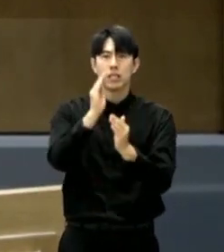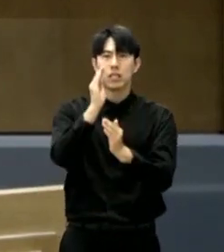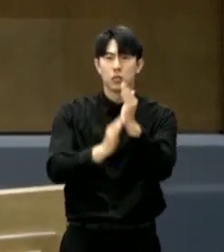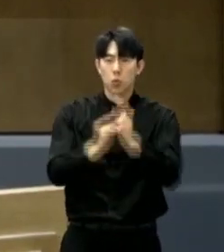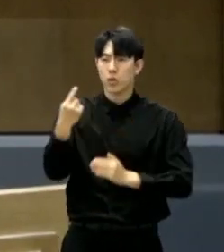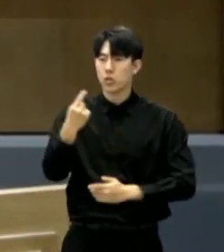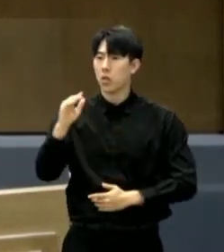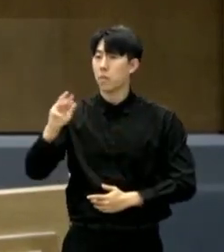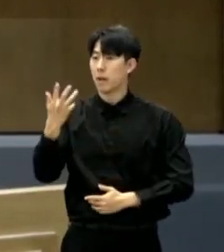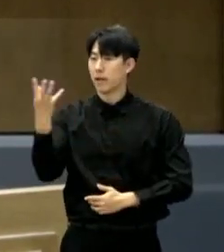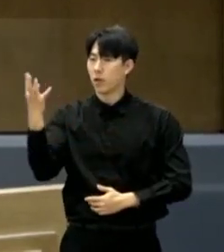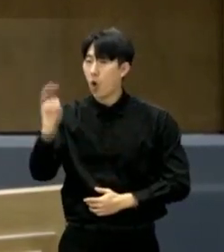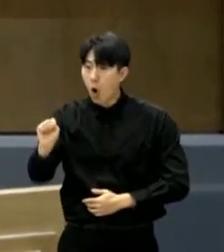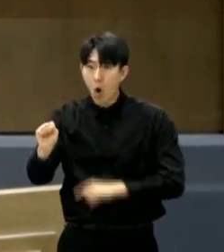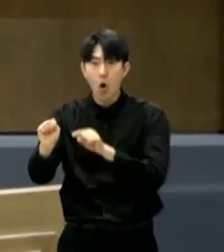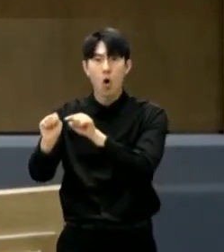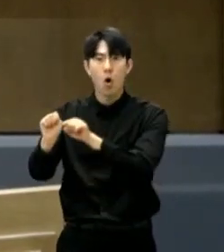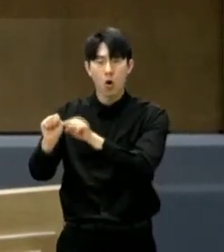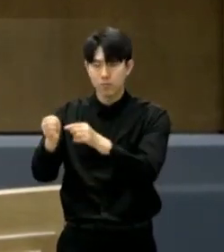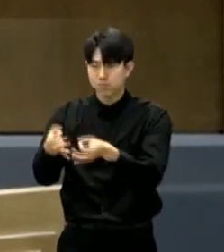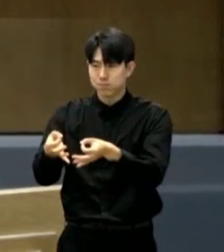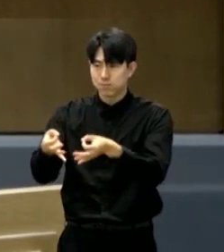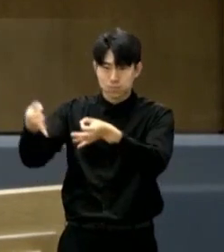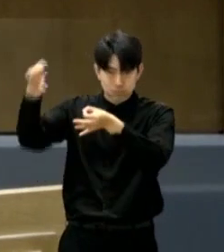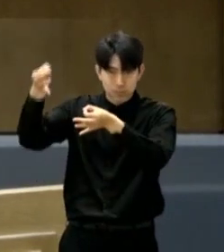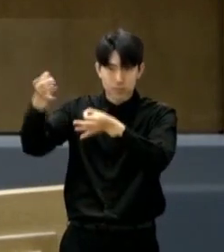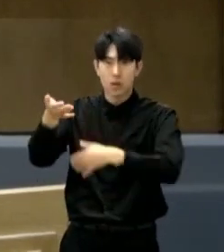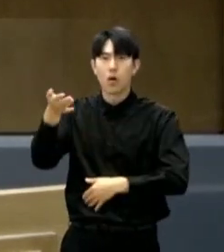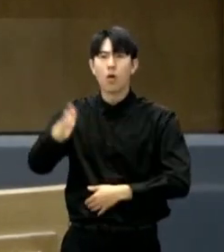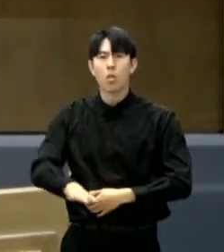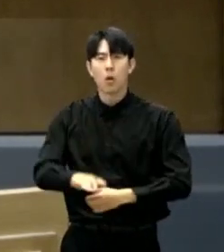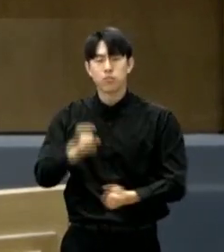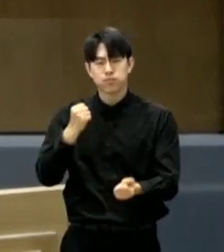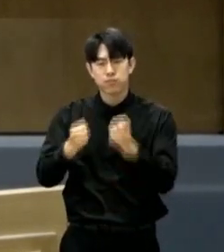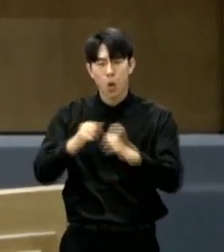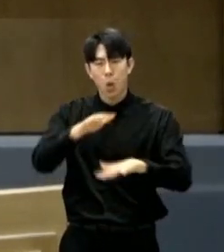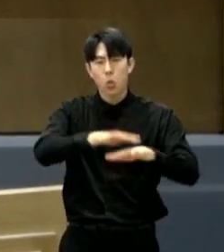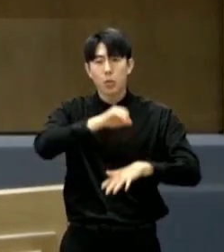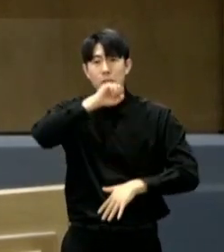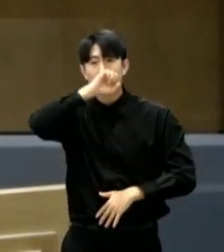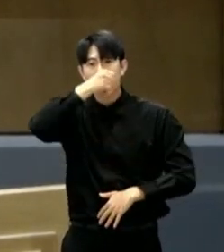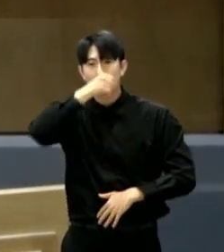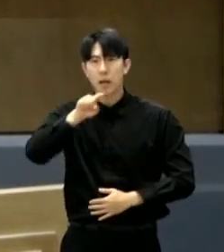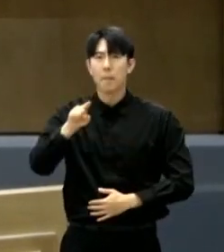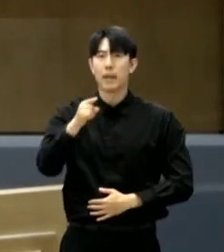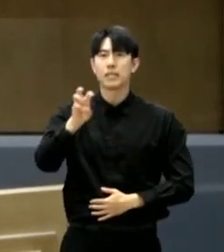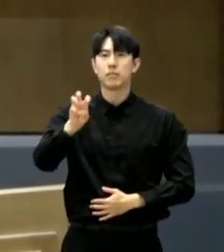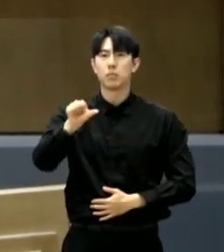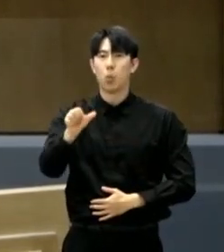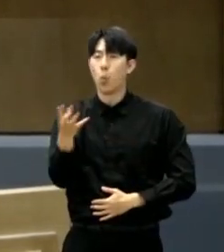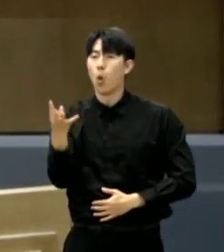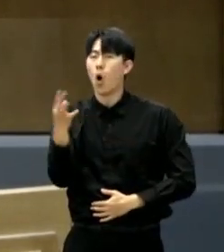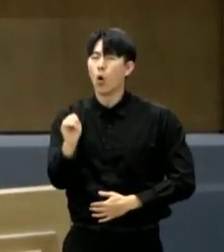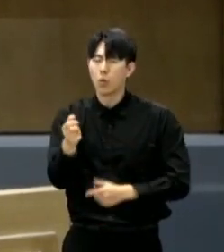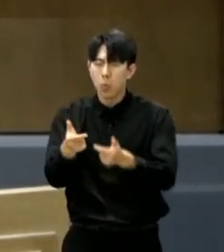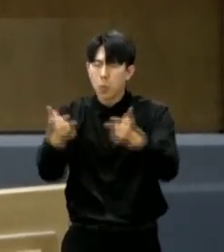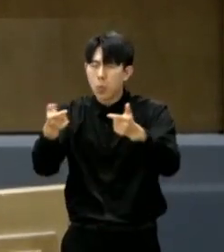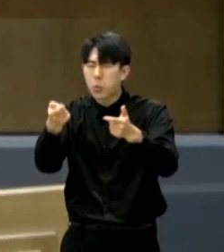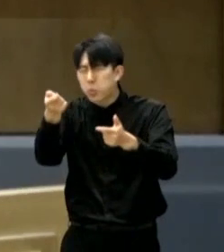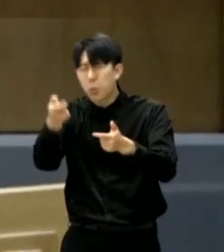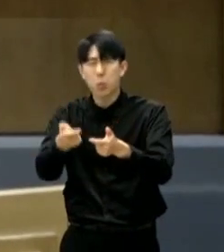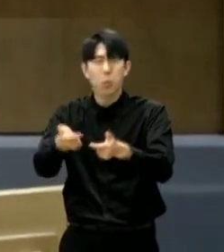2조 1,800억 원이 증액했음에도 정작 농업 예산은 불과 135억 원밖에 늘지